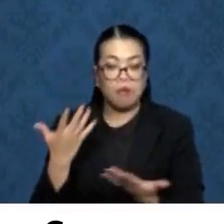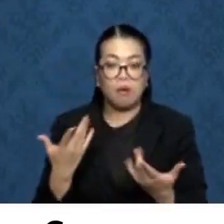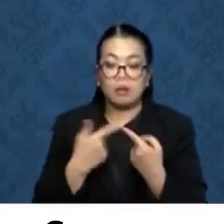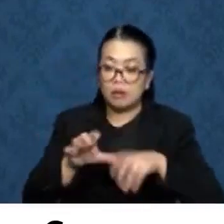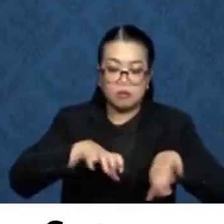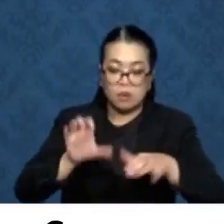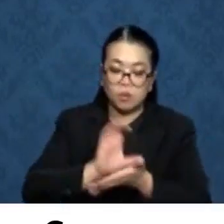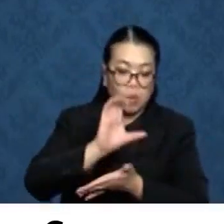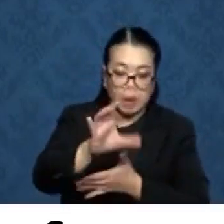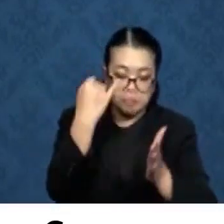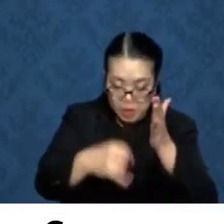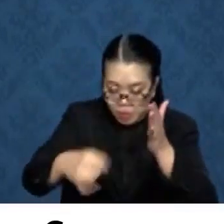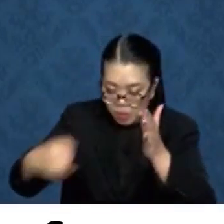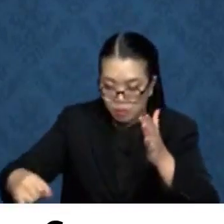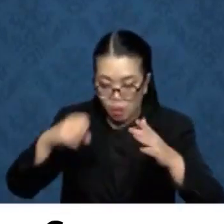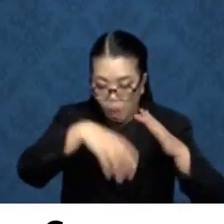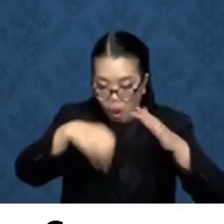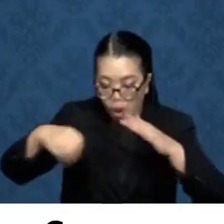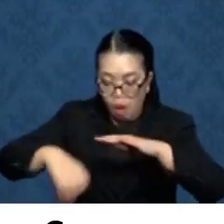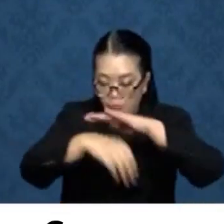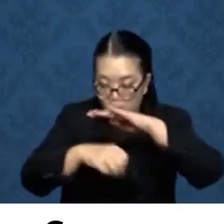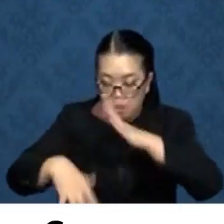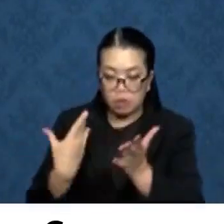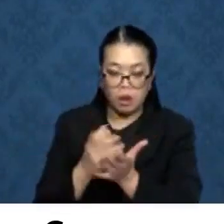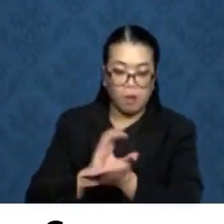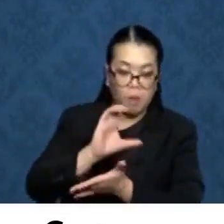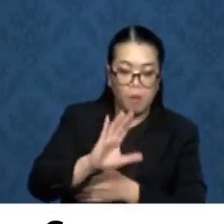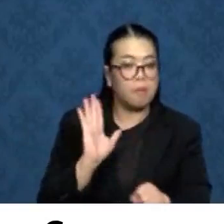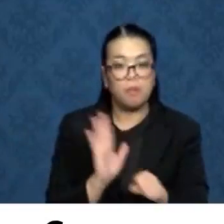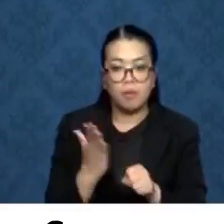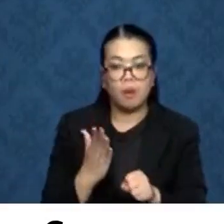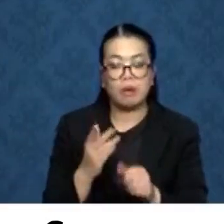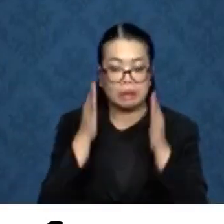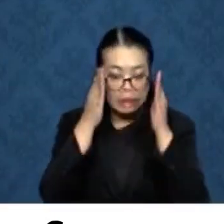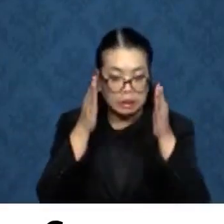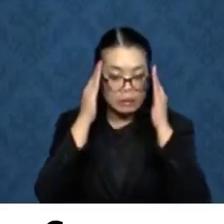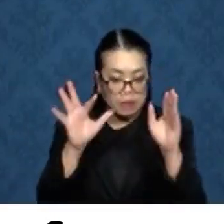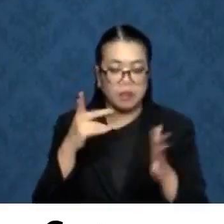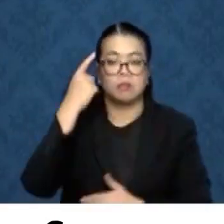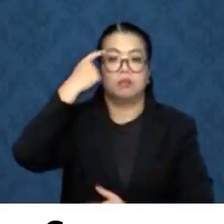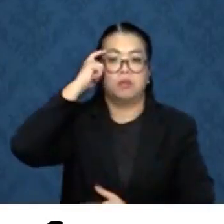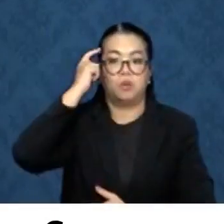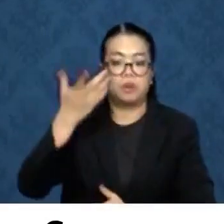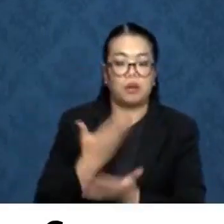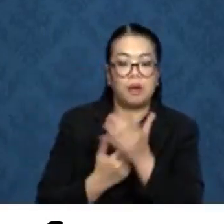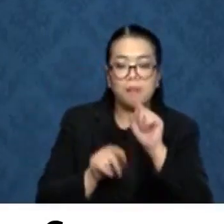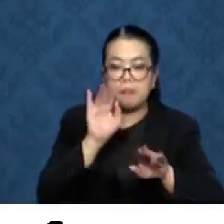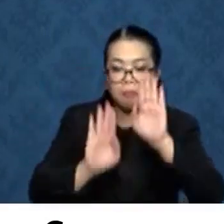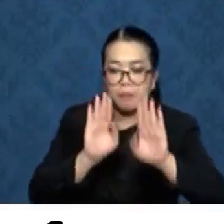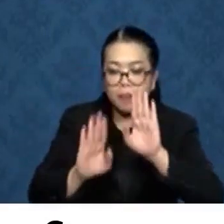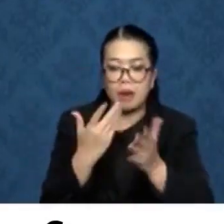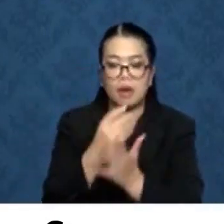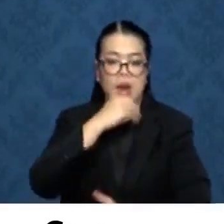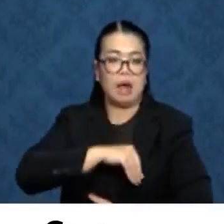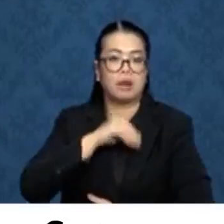GDPที่ไม่ได้รวมผลของเงินเฟ้อคือปกติทั่วโลกเวลาคำนวณอัตราการเจริญเติบโตของ GDPเนี่ยเขาจะใช้ GDP